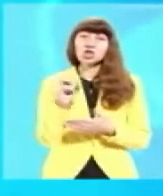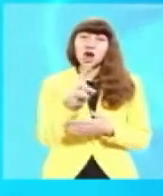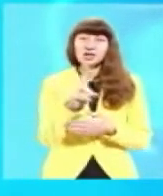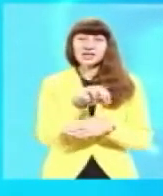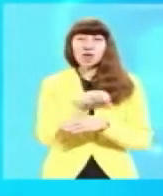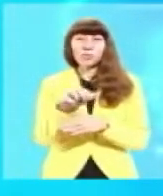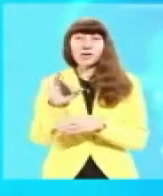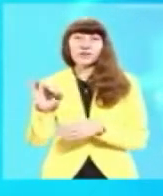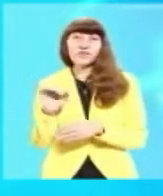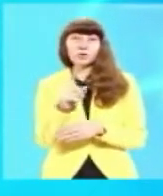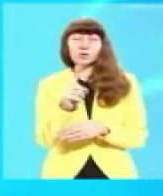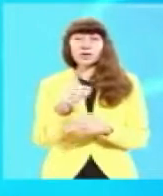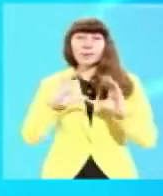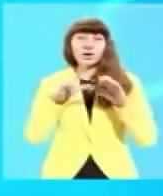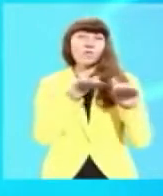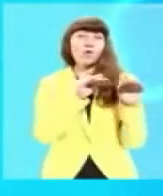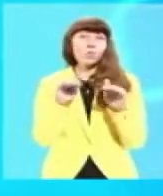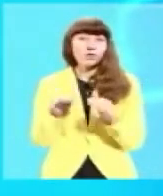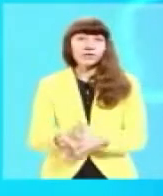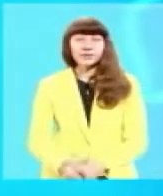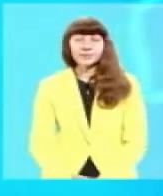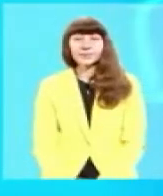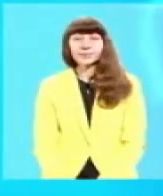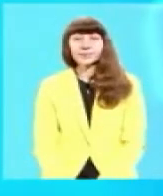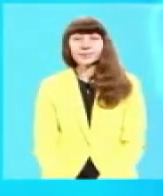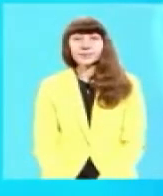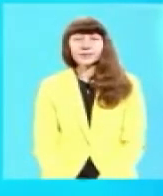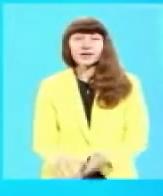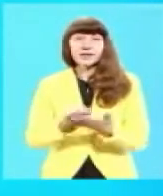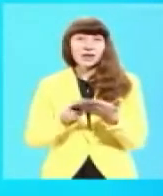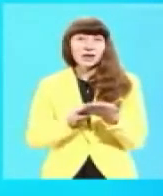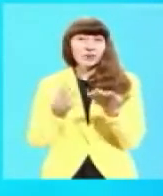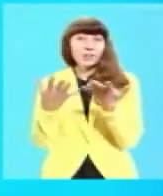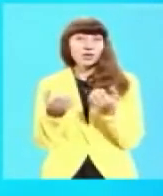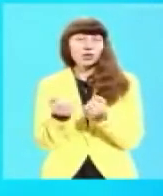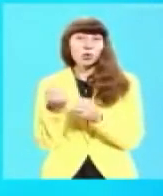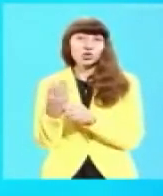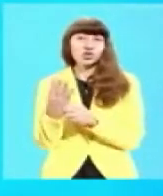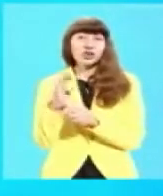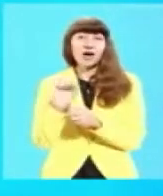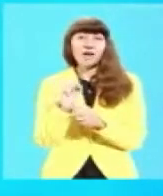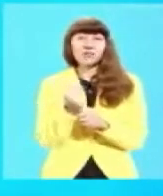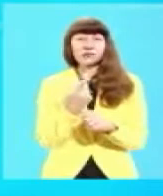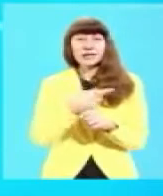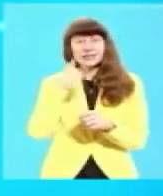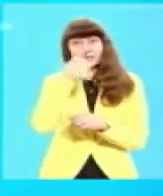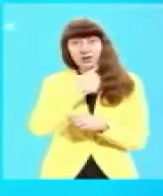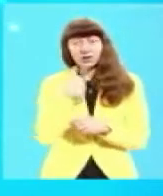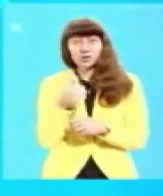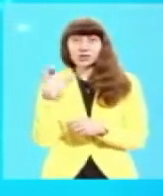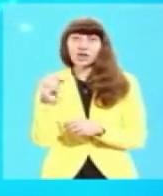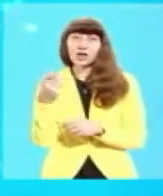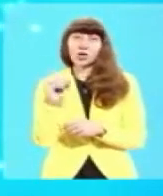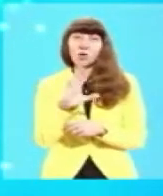салалық ұйымдарда тағылымдамадан өтуге құжат қабылдау басталды. Өтінімдер биылғы 14-ші қазанға дейін egov.kz